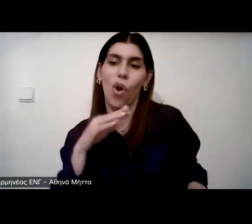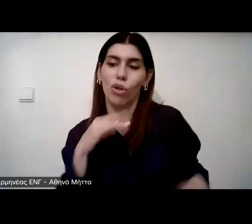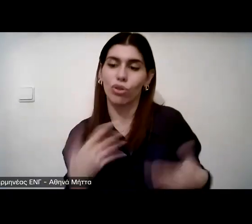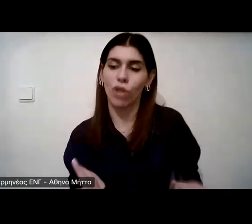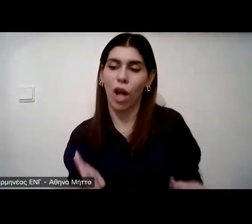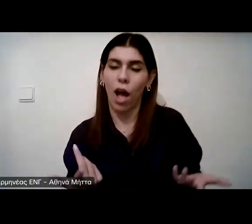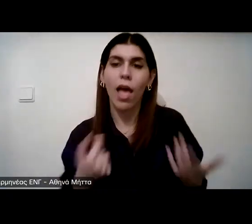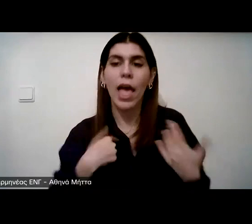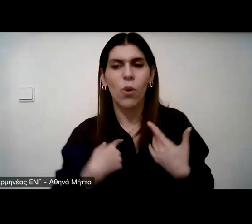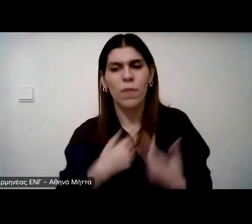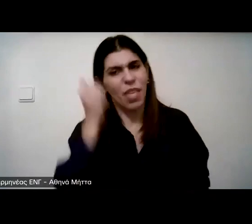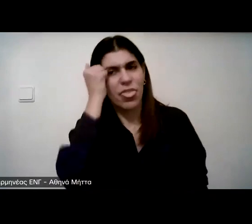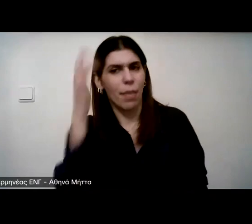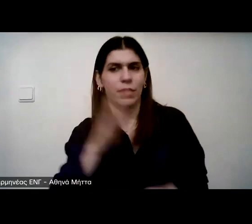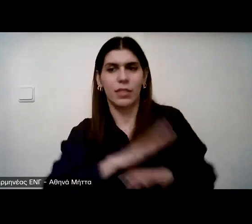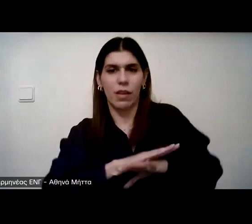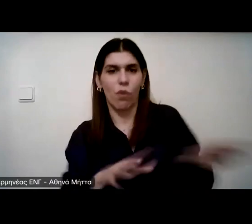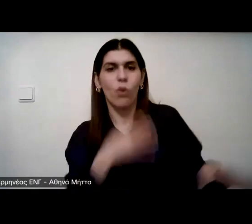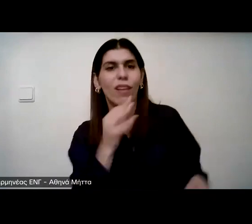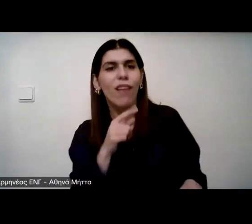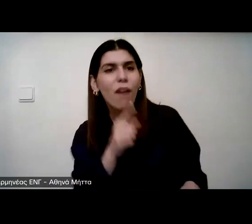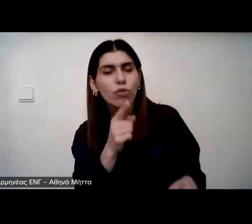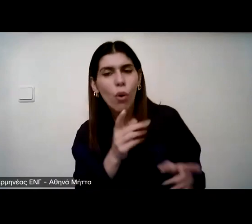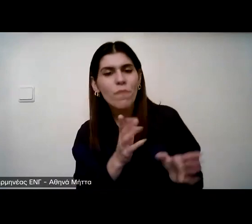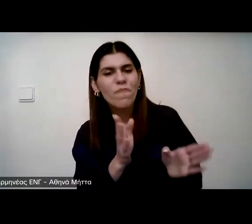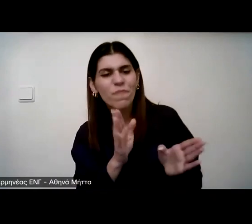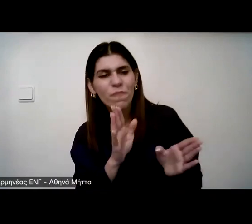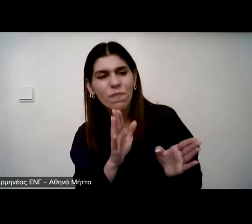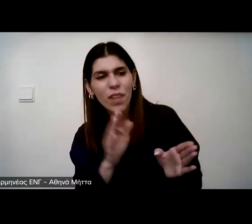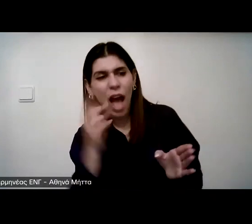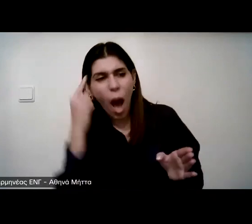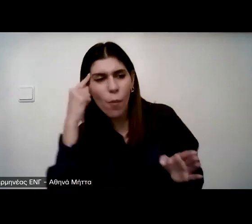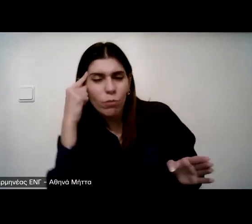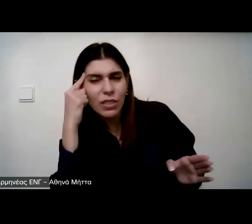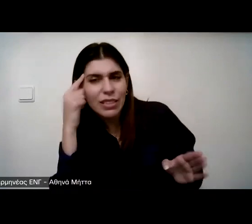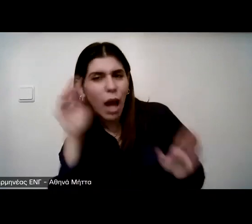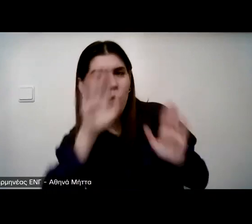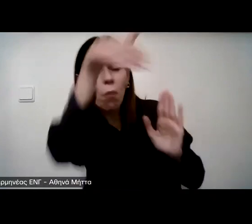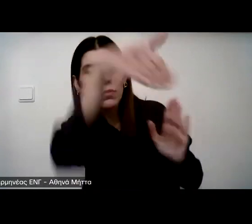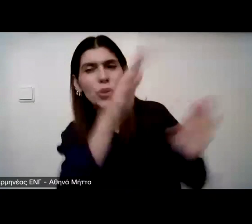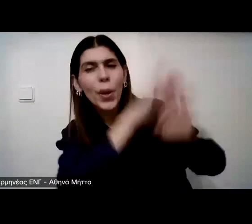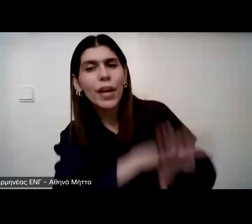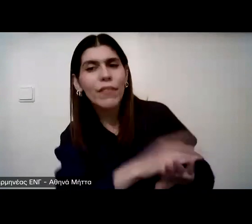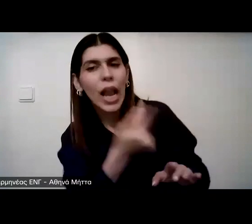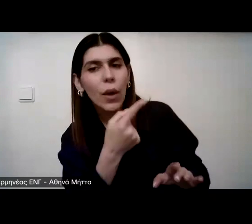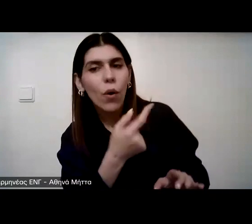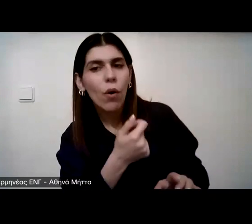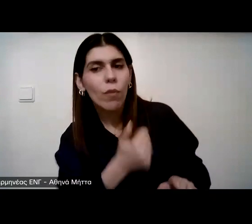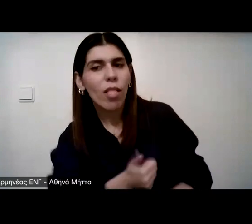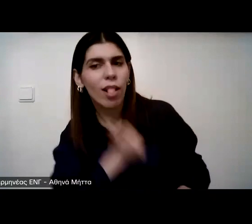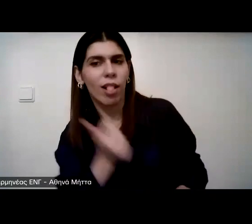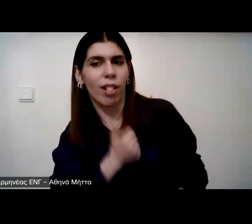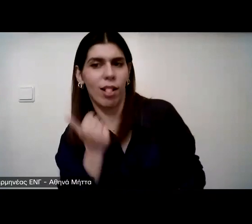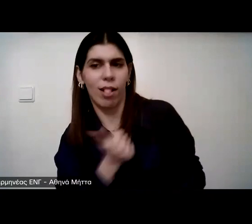κρύβουν ακριβώς το γεγονός ότι υπάρχει μια ηγεμονία, η πατριαρχική ηγεμονία, δεν έχουμε κανένα φυσικό γλωσσικό